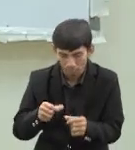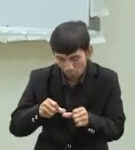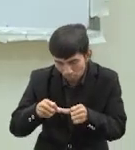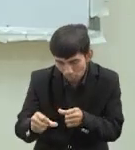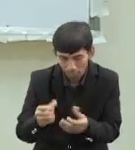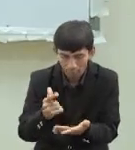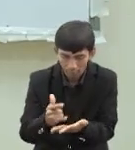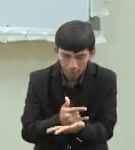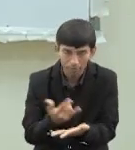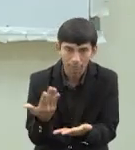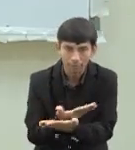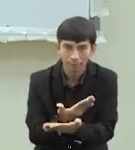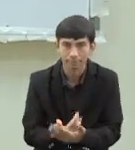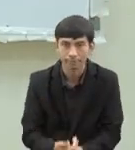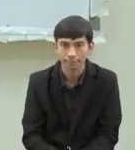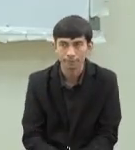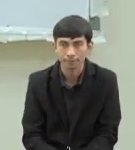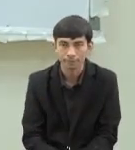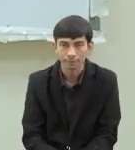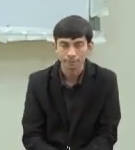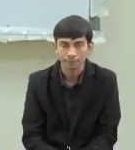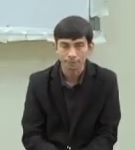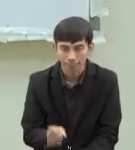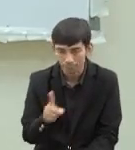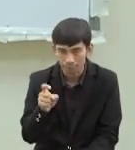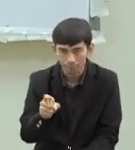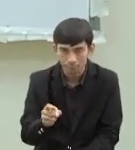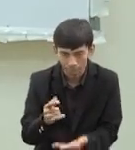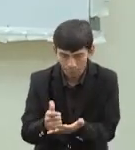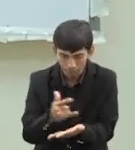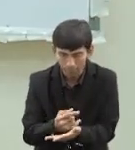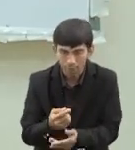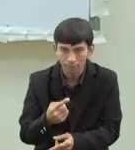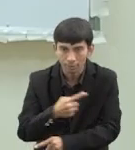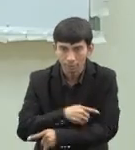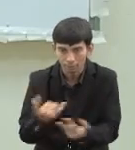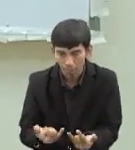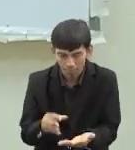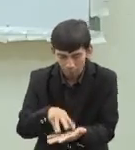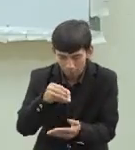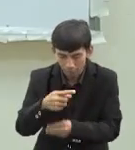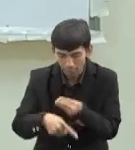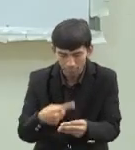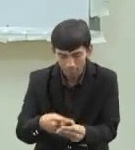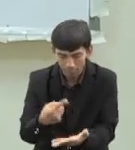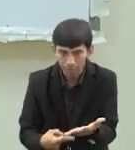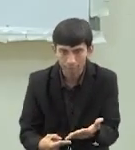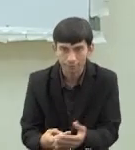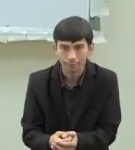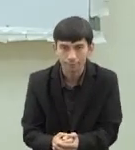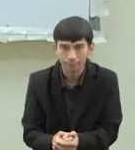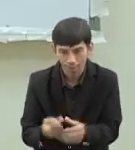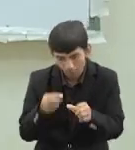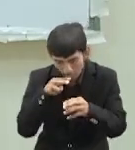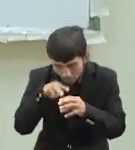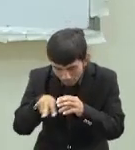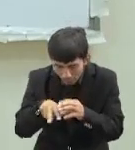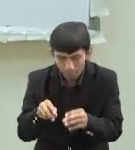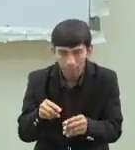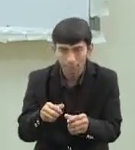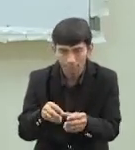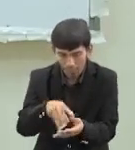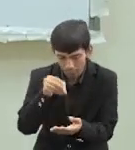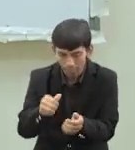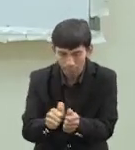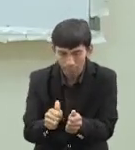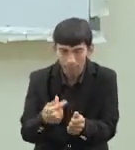mày chà mới liền thầm mày thà ta mới điền chương thứ ngày này nâng điền âm pi ở vầy ná tam ta điền cho mình nè cứu con chà